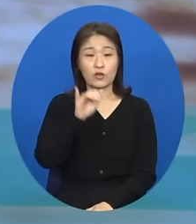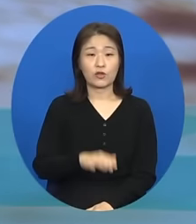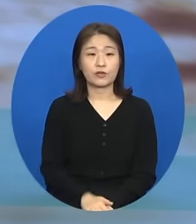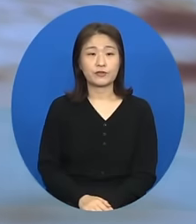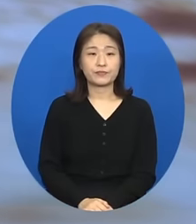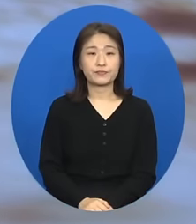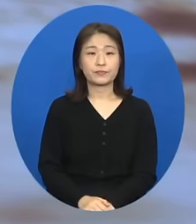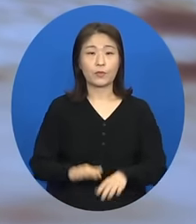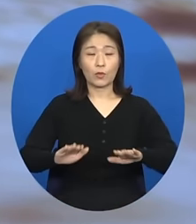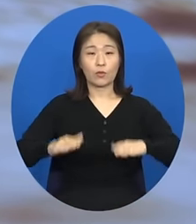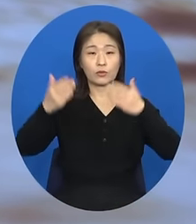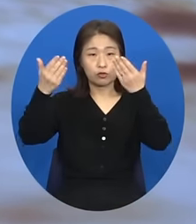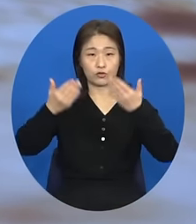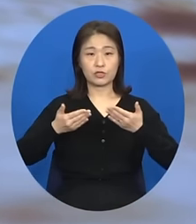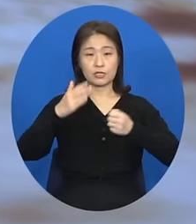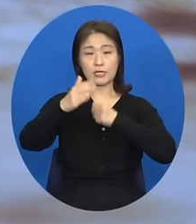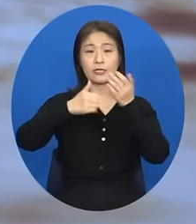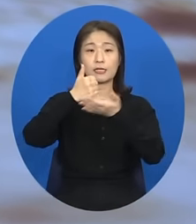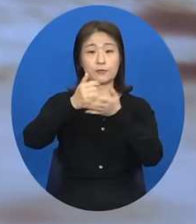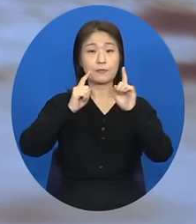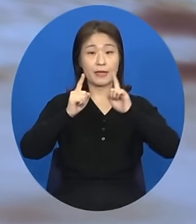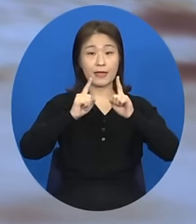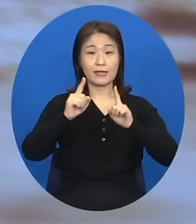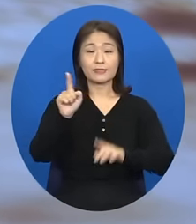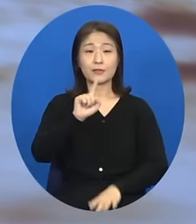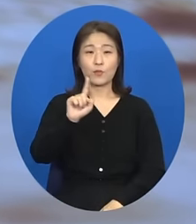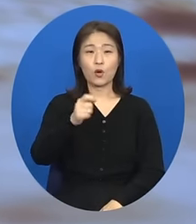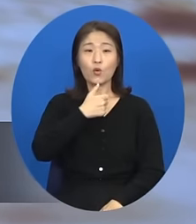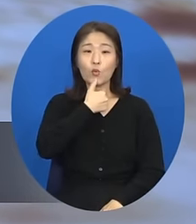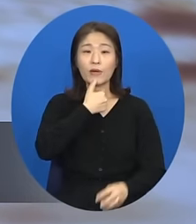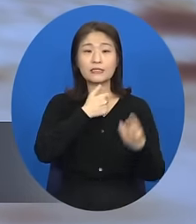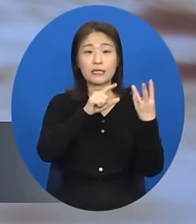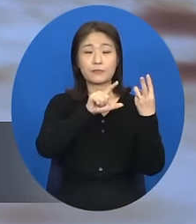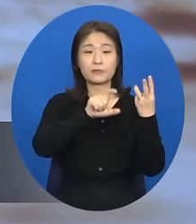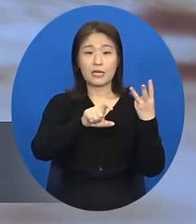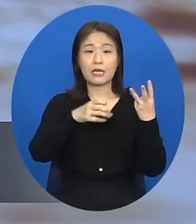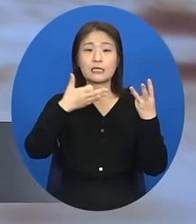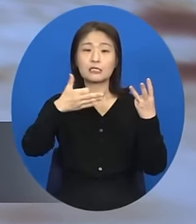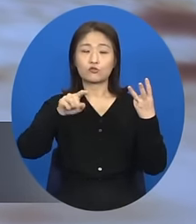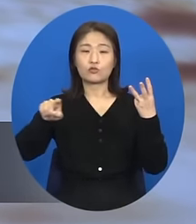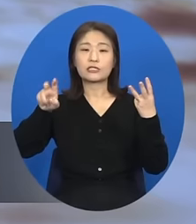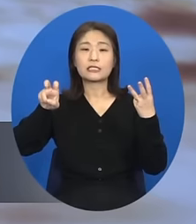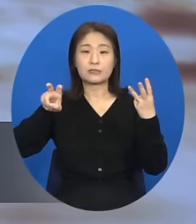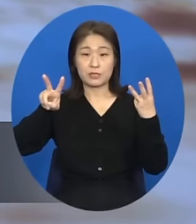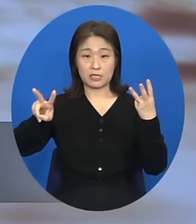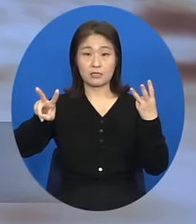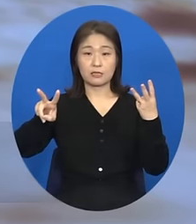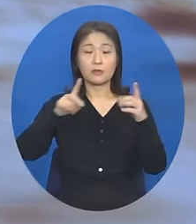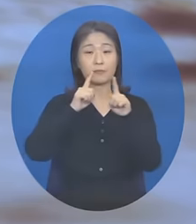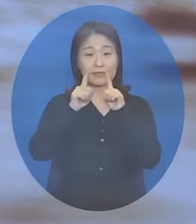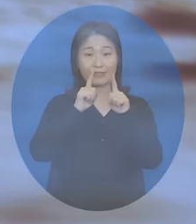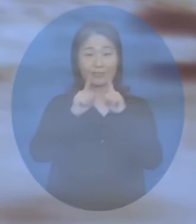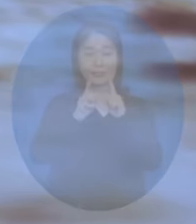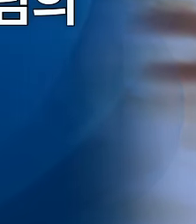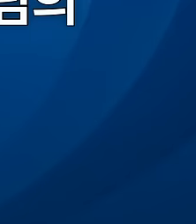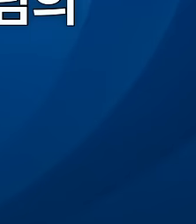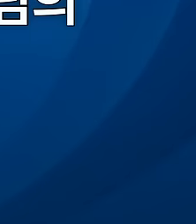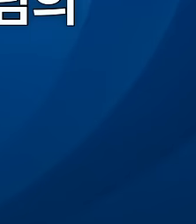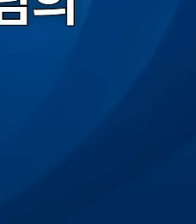오늘 우리에게 주시는 하나님 말씀은 로마서 3장 19에서 22절의 말씀입니다. 우리가